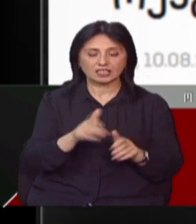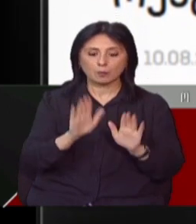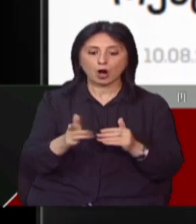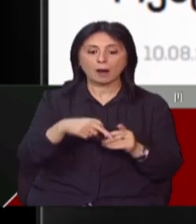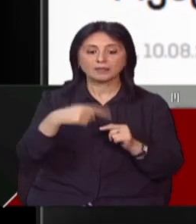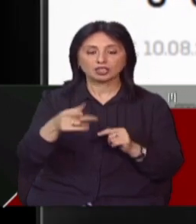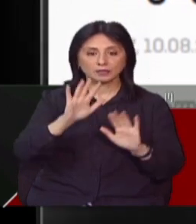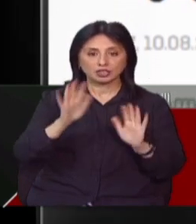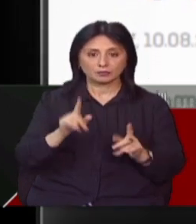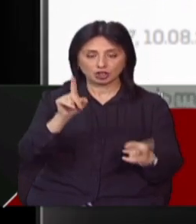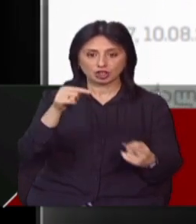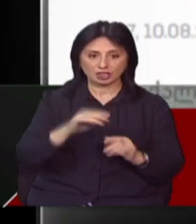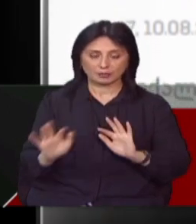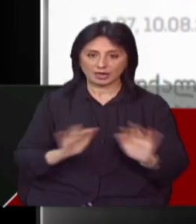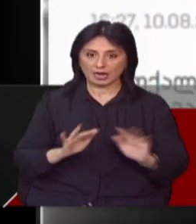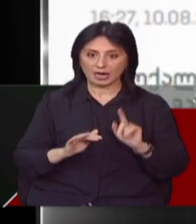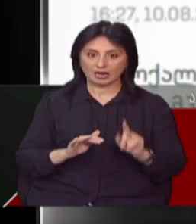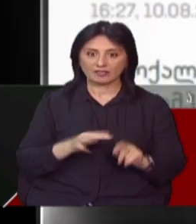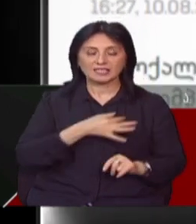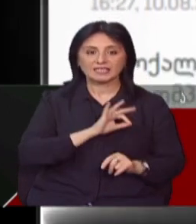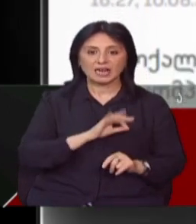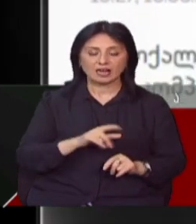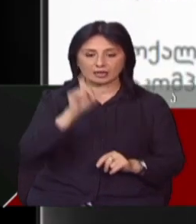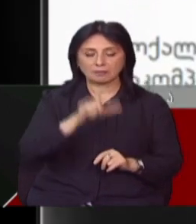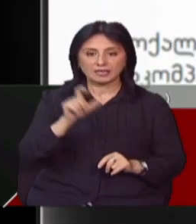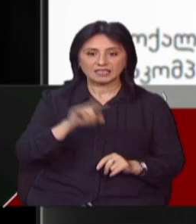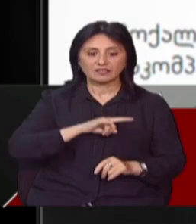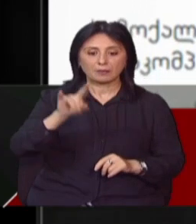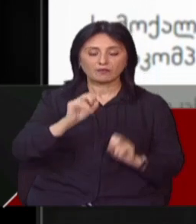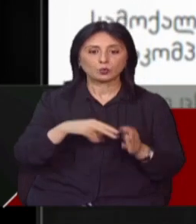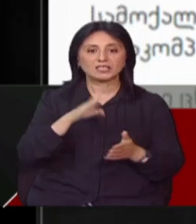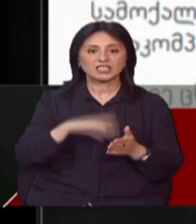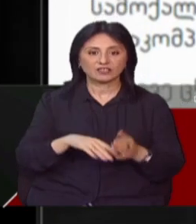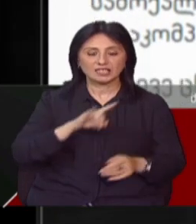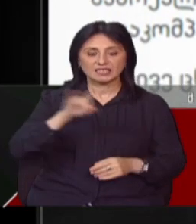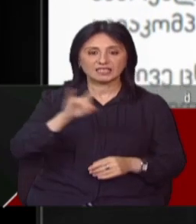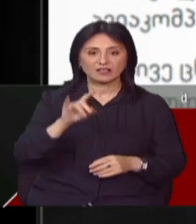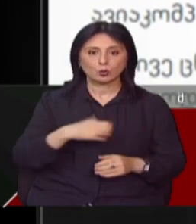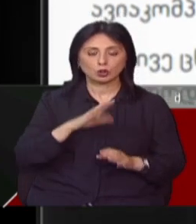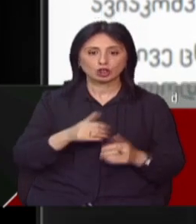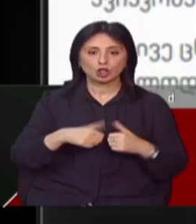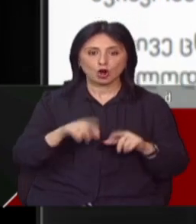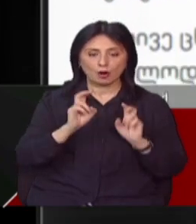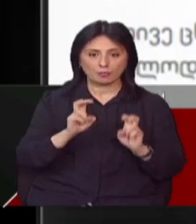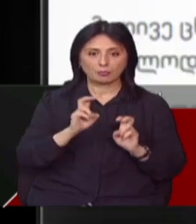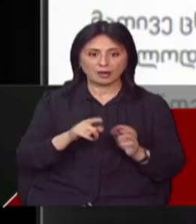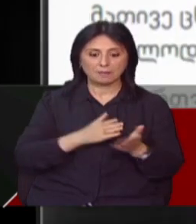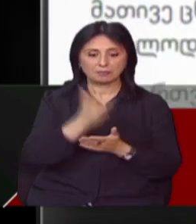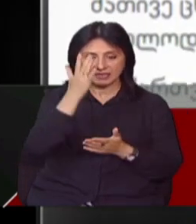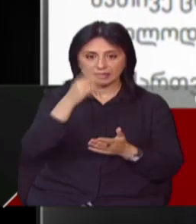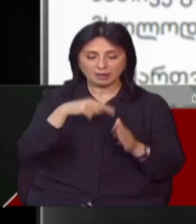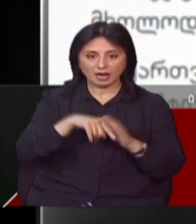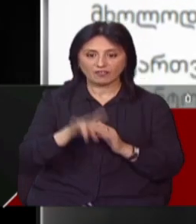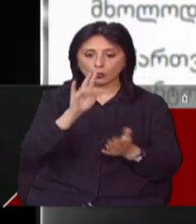ამის შემდეგ მოხდება შესაბამისი რეაგირება. სააგენტომ მგზავრთა ფრენების უსაფრთხოებისა და საავიაციო უშიშროების უზრუნველყოფის მიზნებიდან